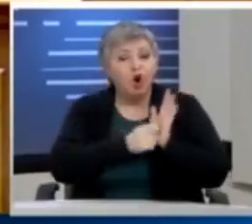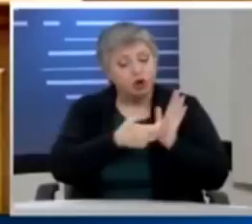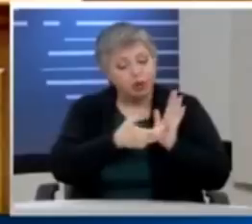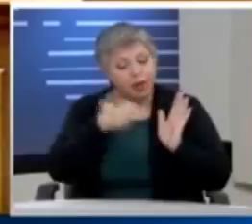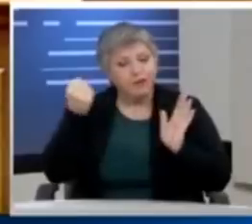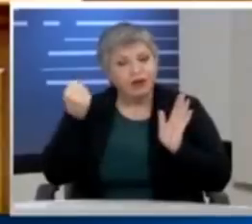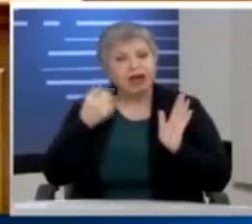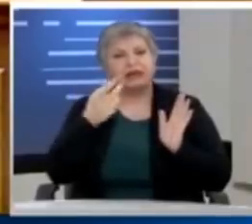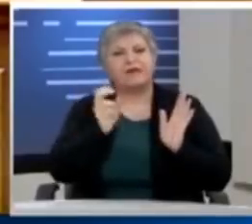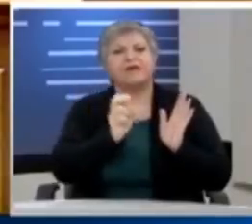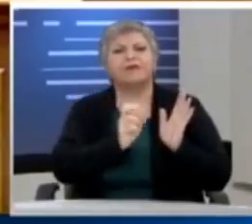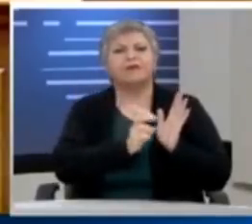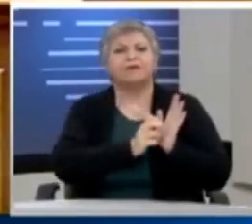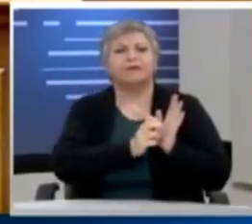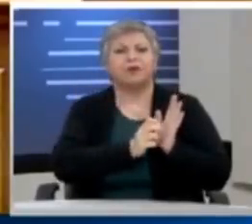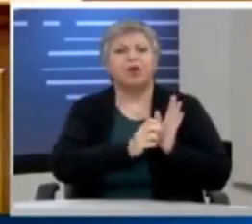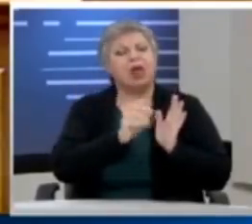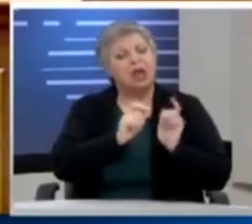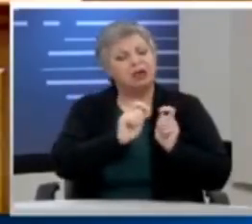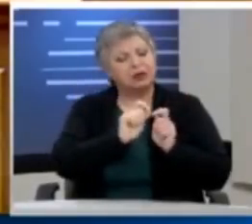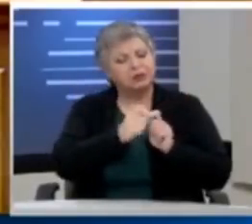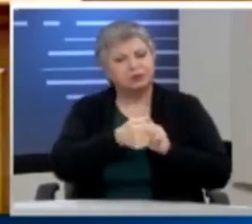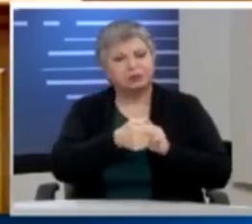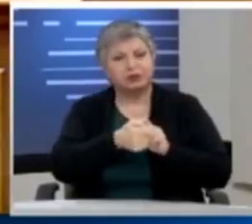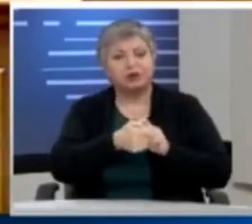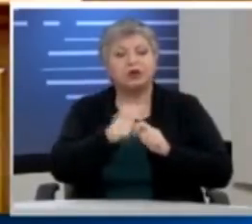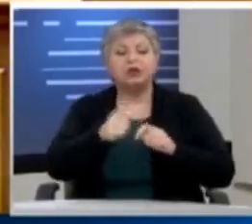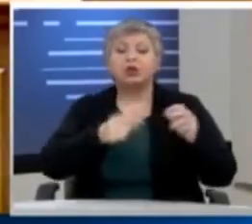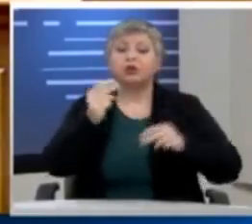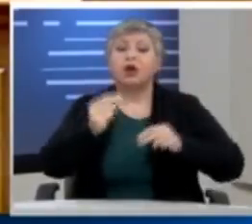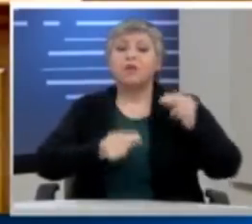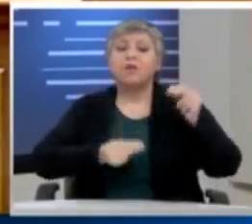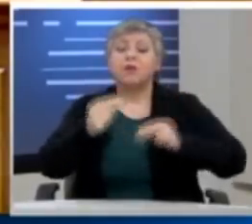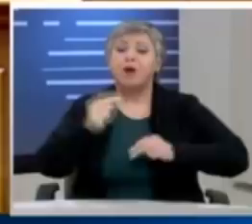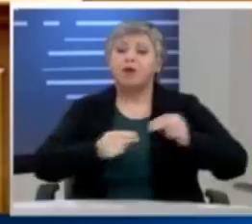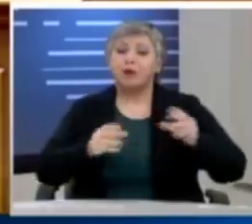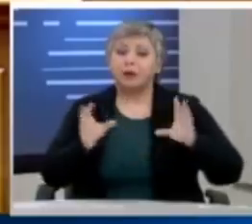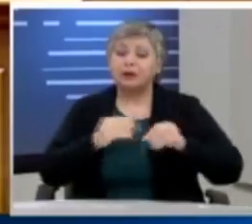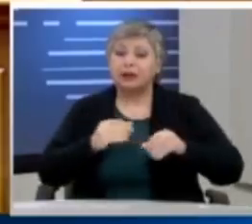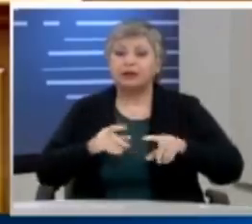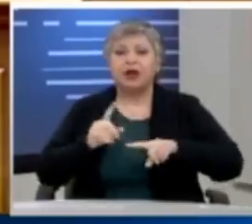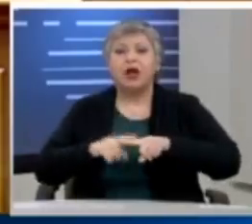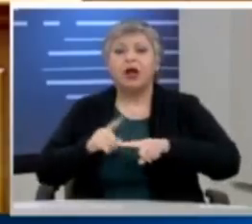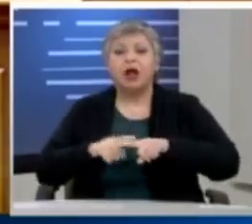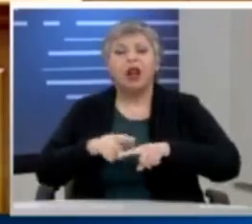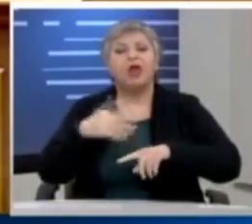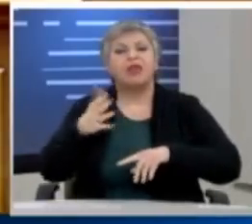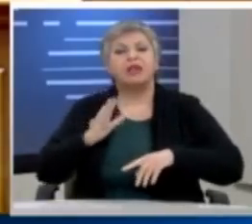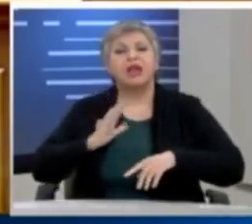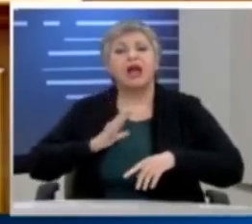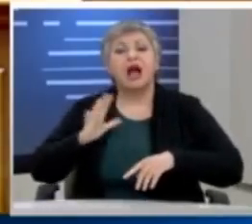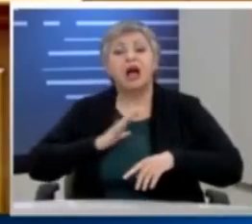απαλληφθεί, είτε υπάρξει παραλλαγή του, τα προβλήματα για την Ελλάδα αλλά και για τους λαούς των Βαλκανίων